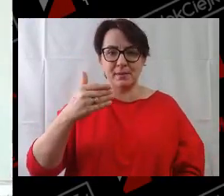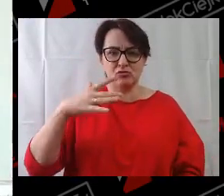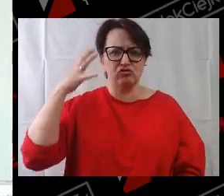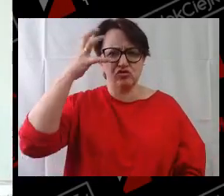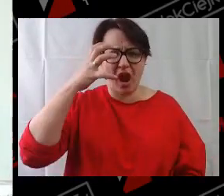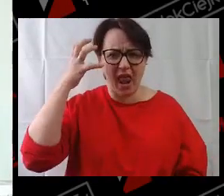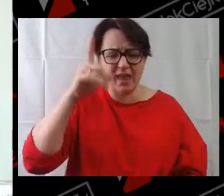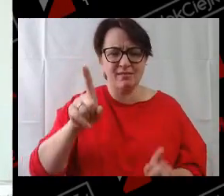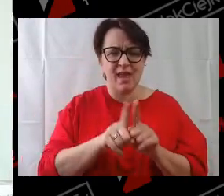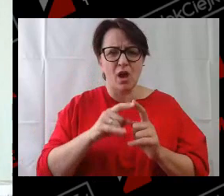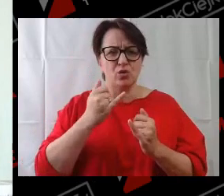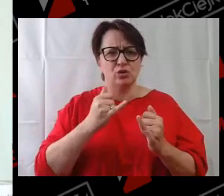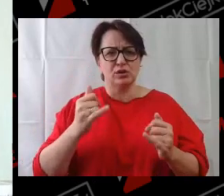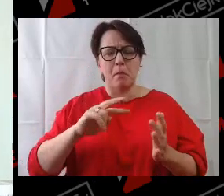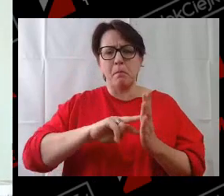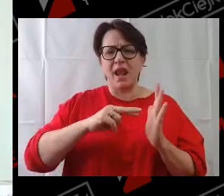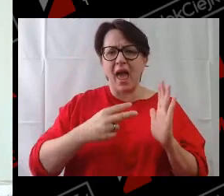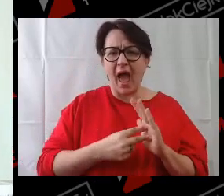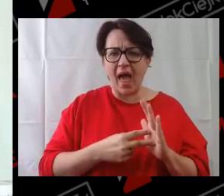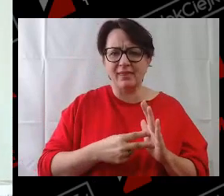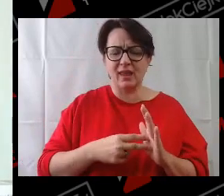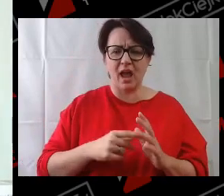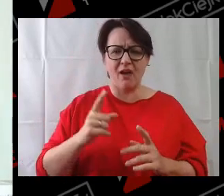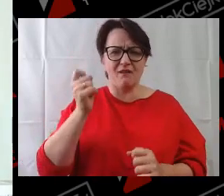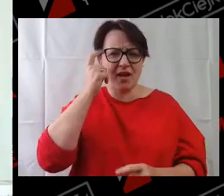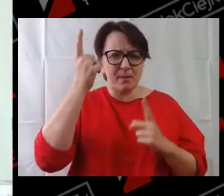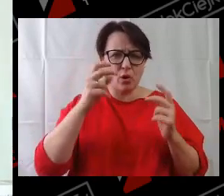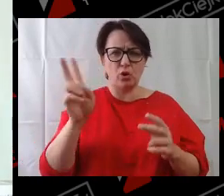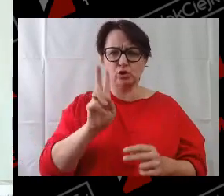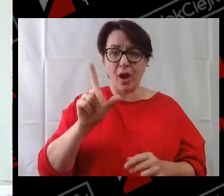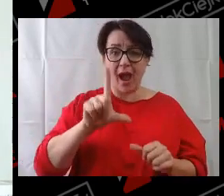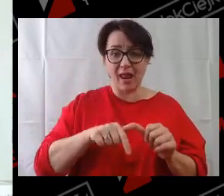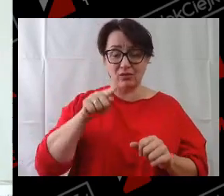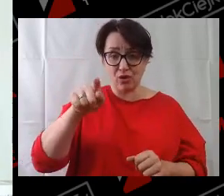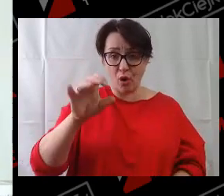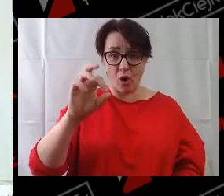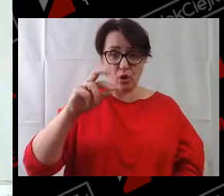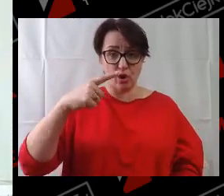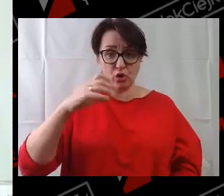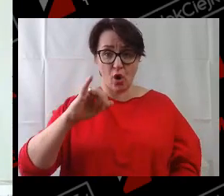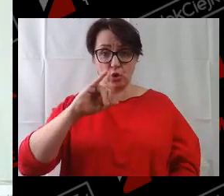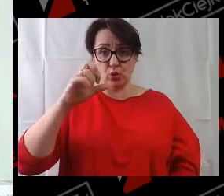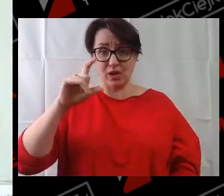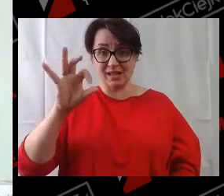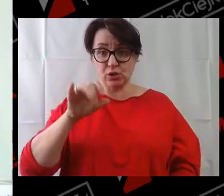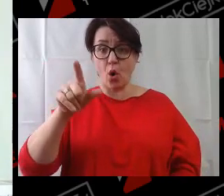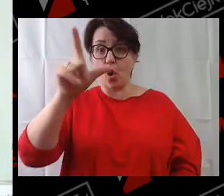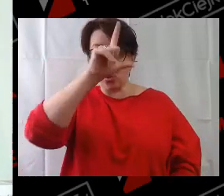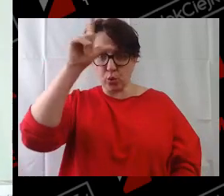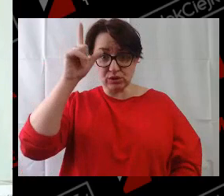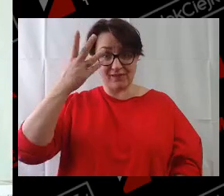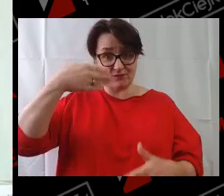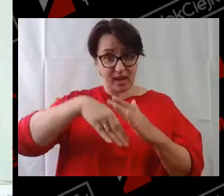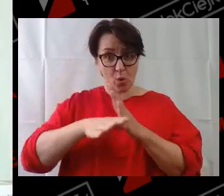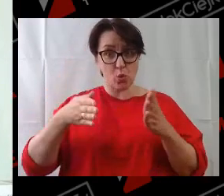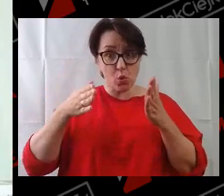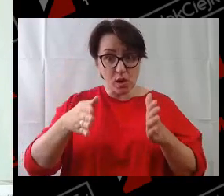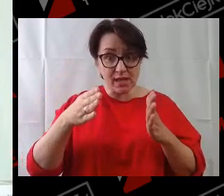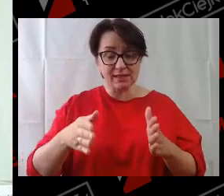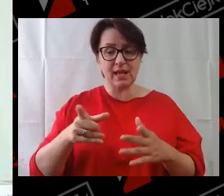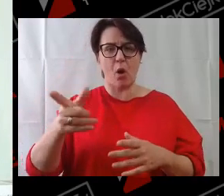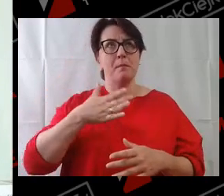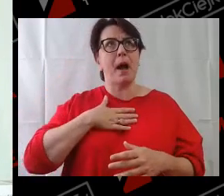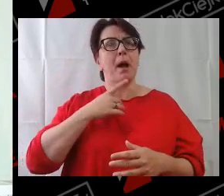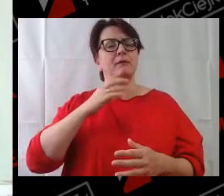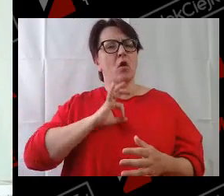strategiczne plany wymyślone przez kogoś natomiast Ordo iuris to nie są ludzie którzy wyjdą na ulicę to nie są ludzie którzy są do czegoś przekonani